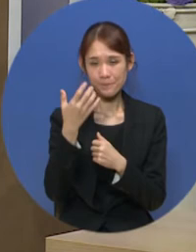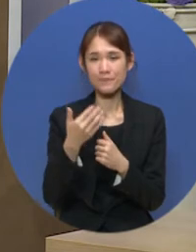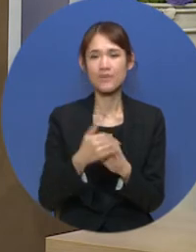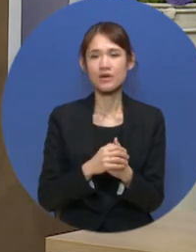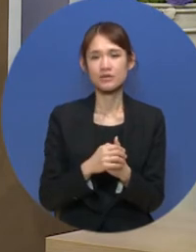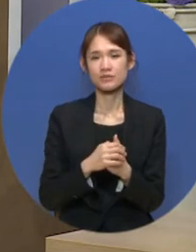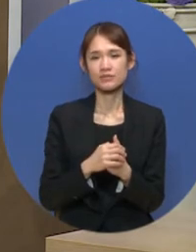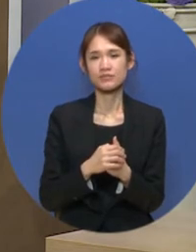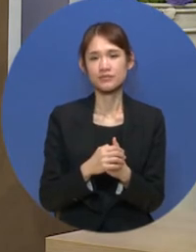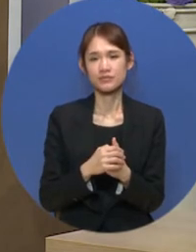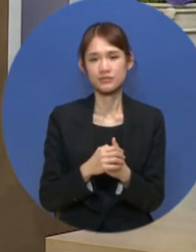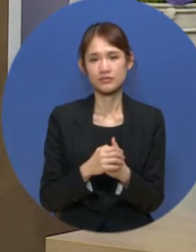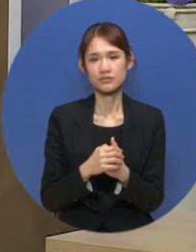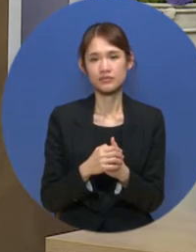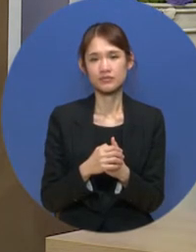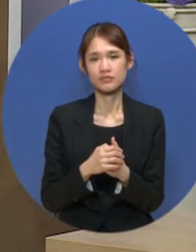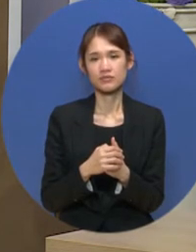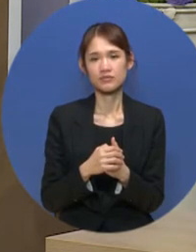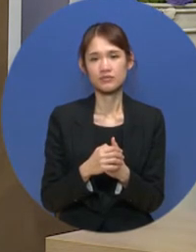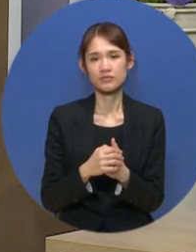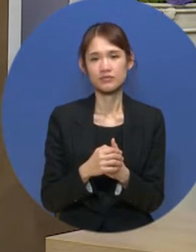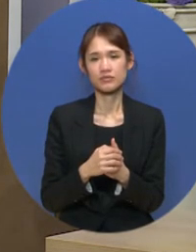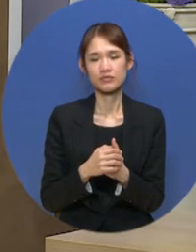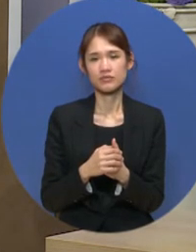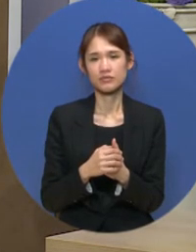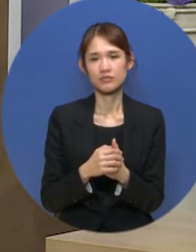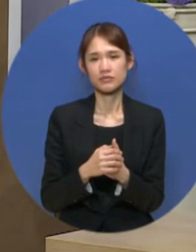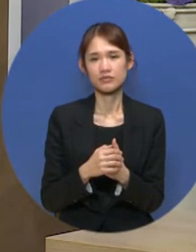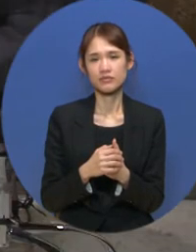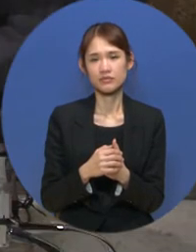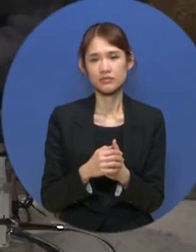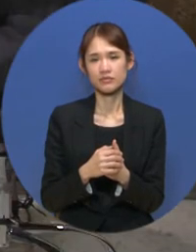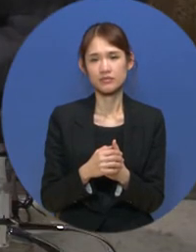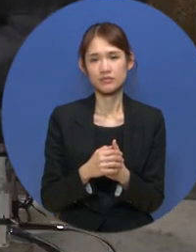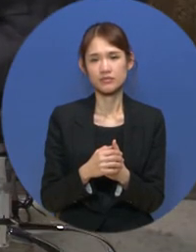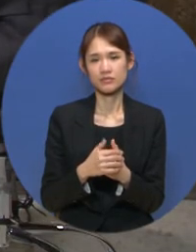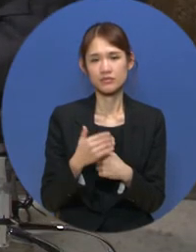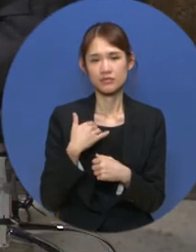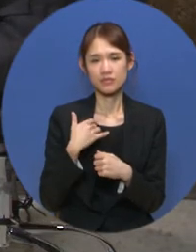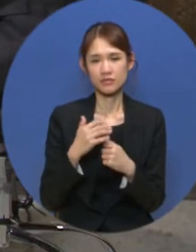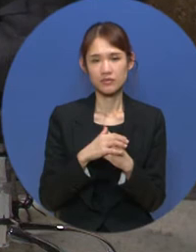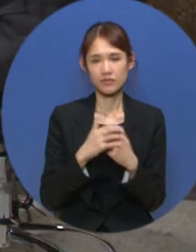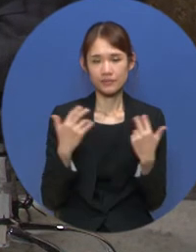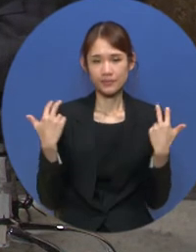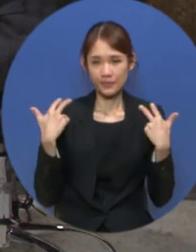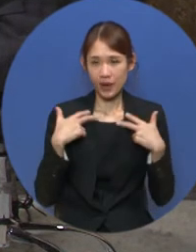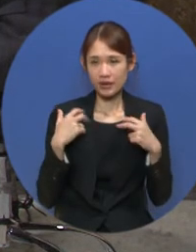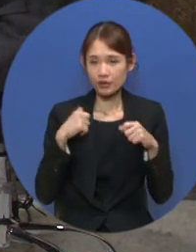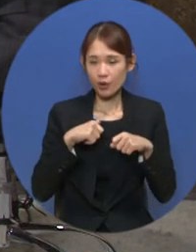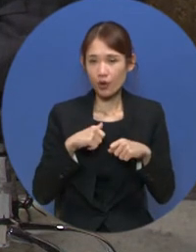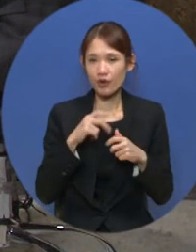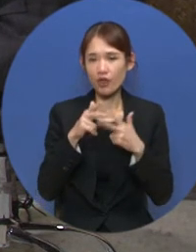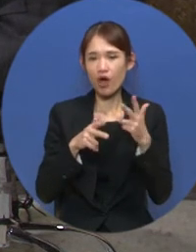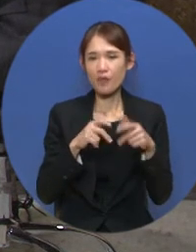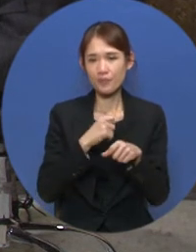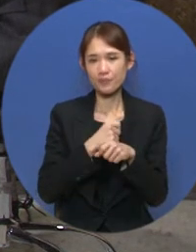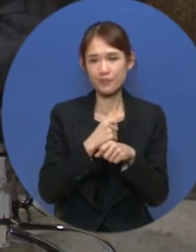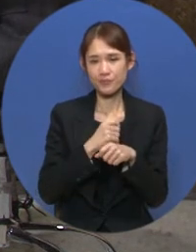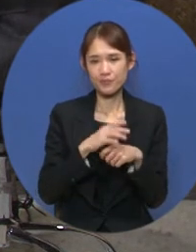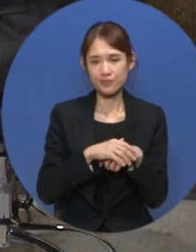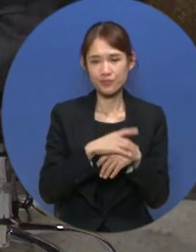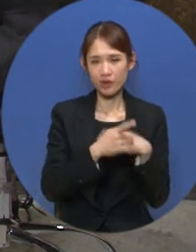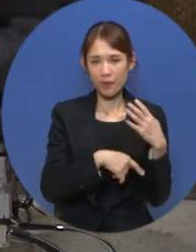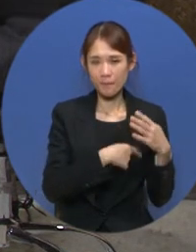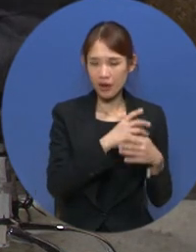사회적 책임이란 무엇이라고 생각하시나요? 저희는 이제 패션업을 하고 있고 네. 그리고 이제